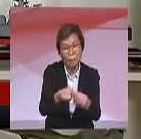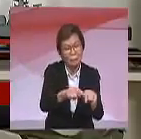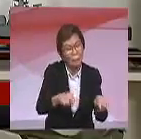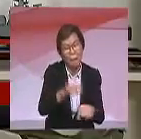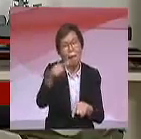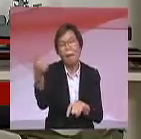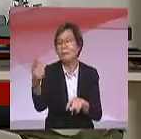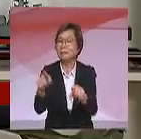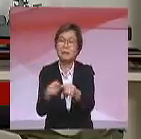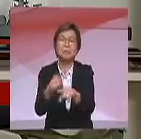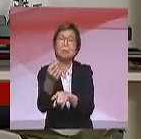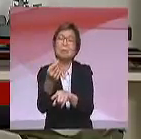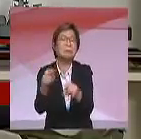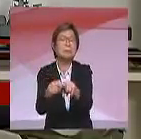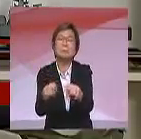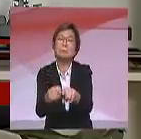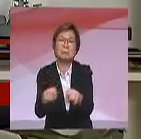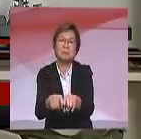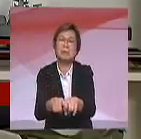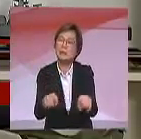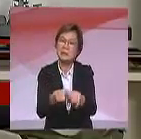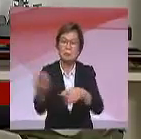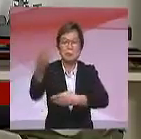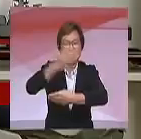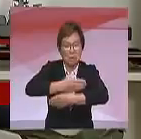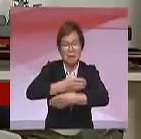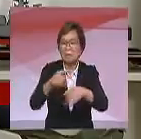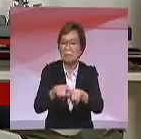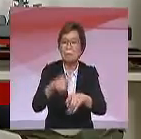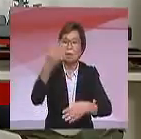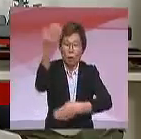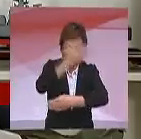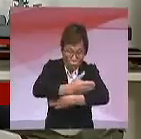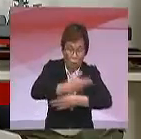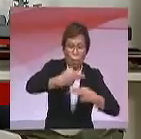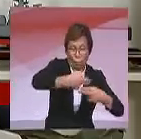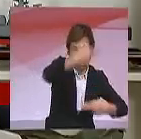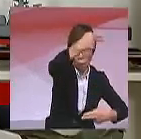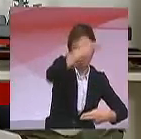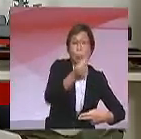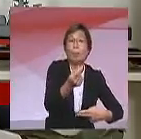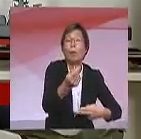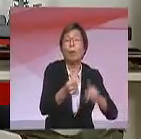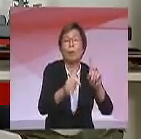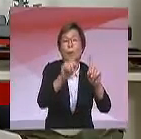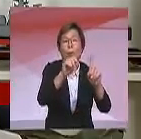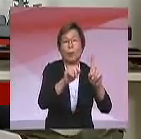lain. Begitu juga dengan kuarantin. Kuarantin, kalau mereka kuarantin di hotel, harga